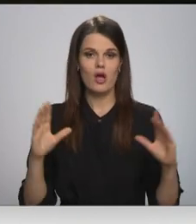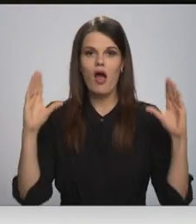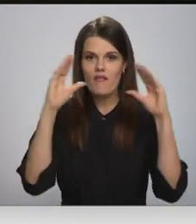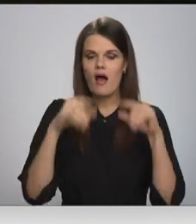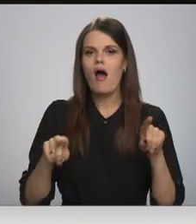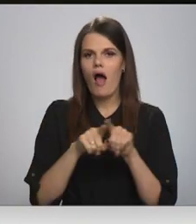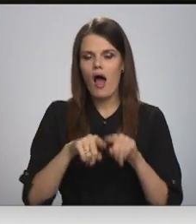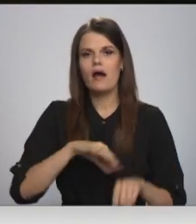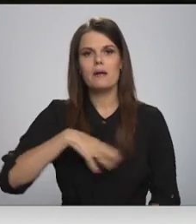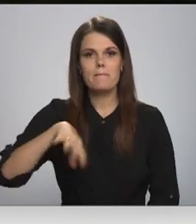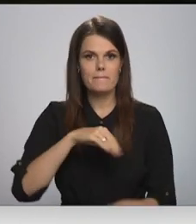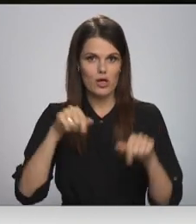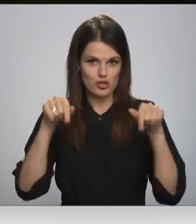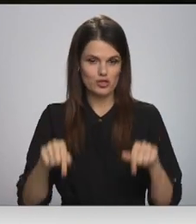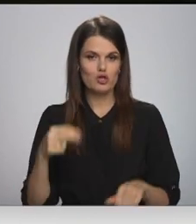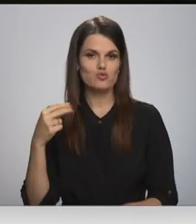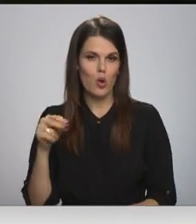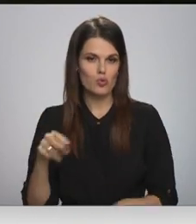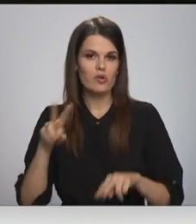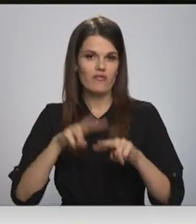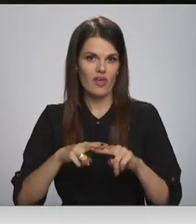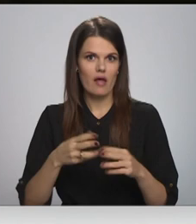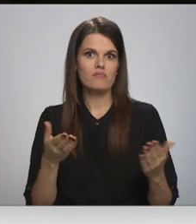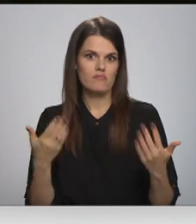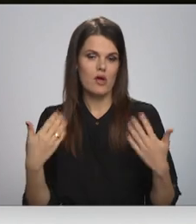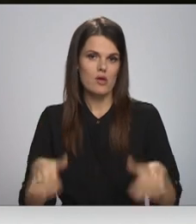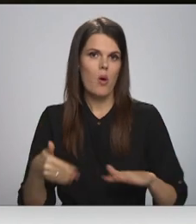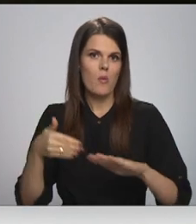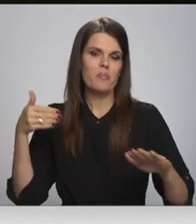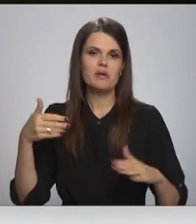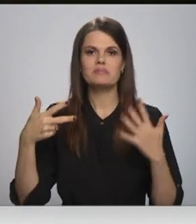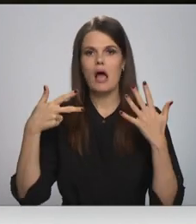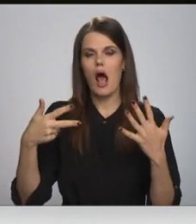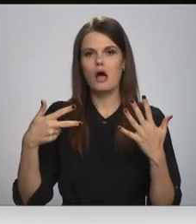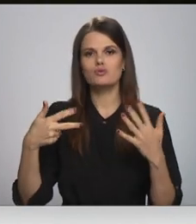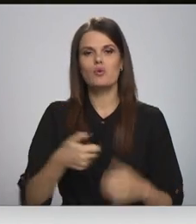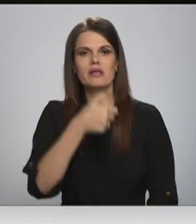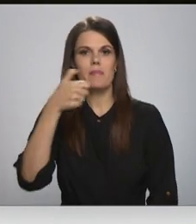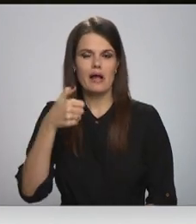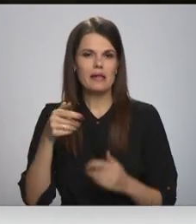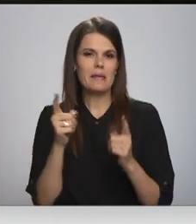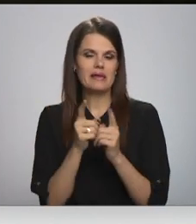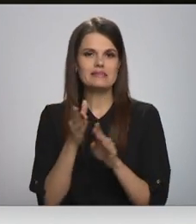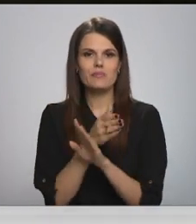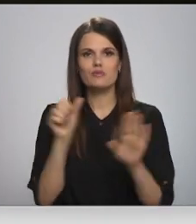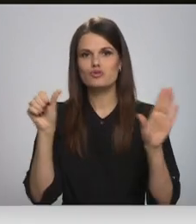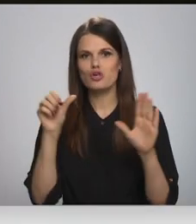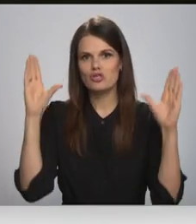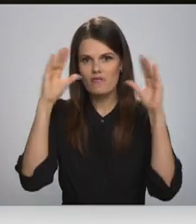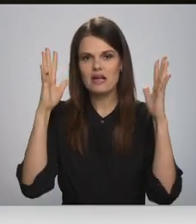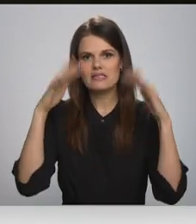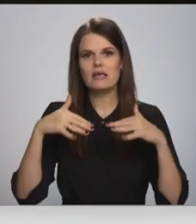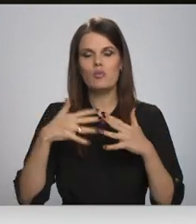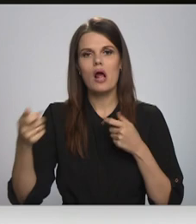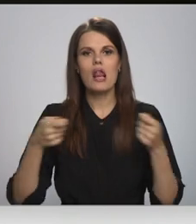esam šeit Zolitūdē vietā, kur nu jau pirms 8 gadiem, īsi pirms 6 vakarā sagruva lielveikals Maksima,